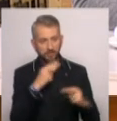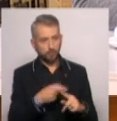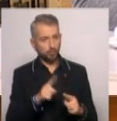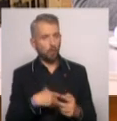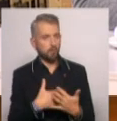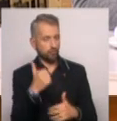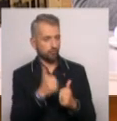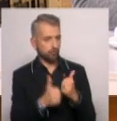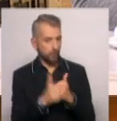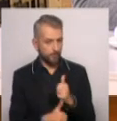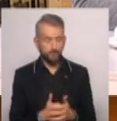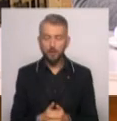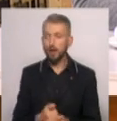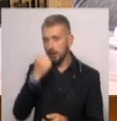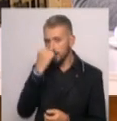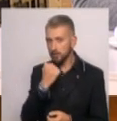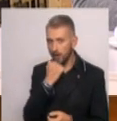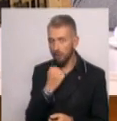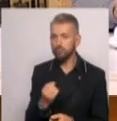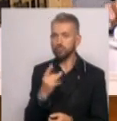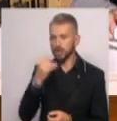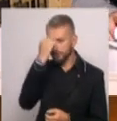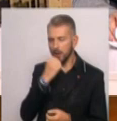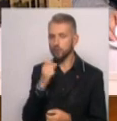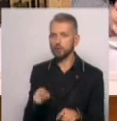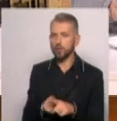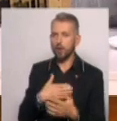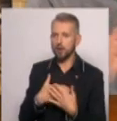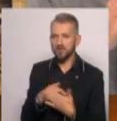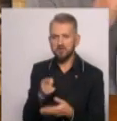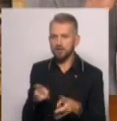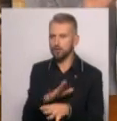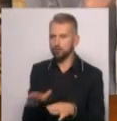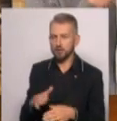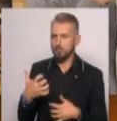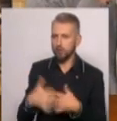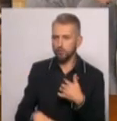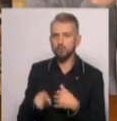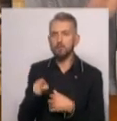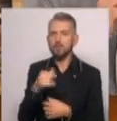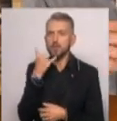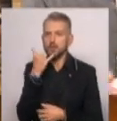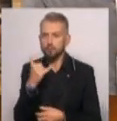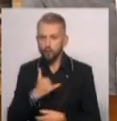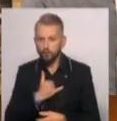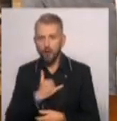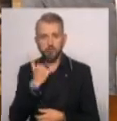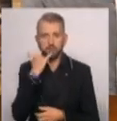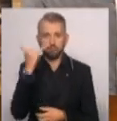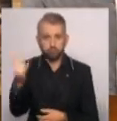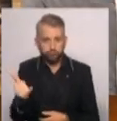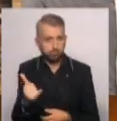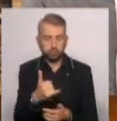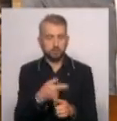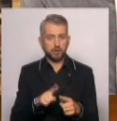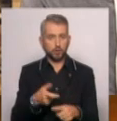пане Сергію, дуже дякую. І ще раз вдячна вам за таку активність, що ви не залишилися байдуже, що ви зателефонували і нам зателефонували, про це сказали. Це